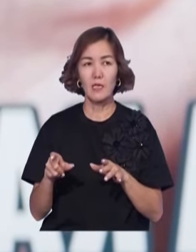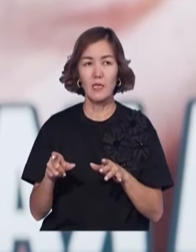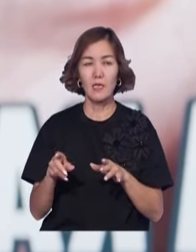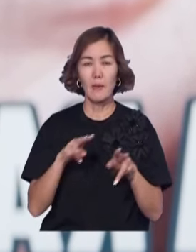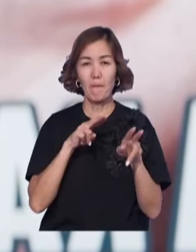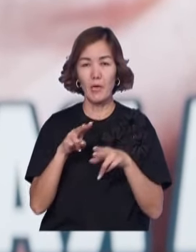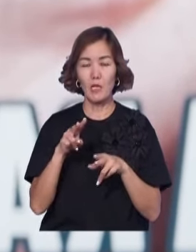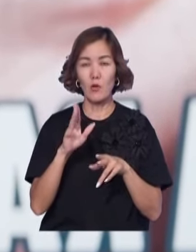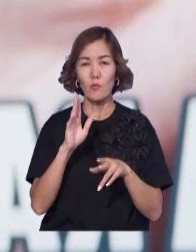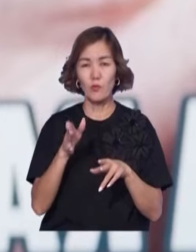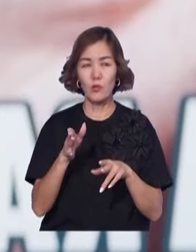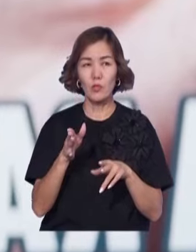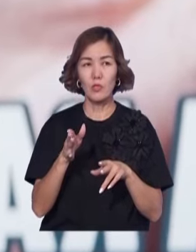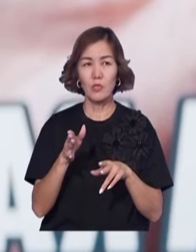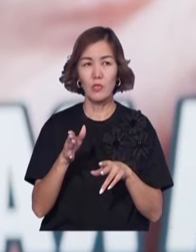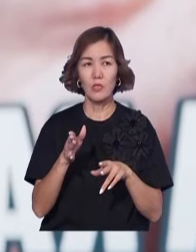бақылауға алынды да, соған